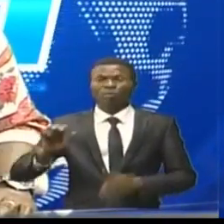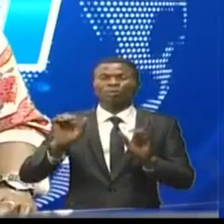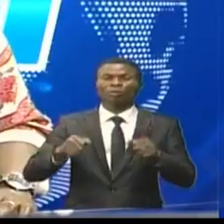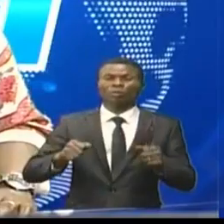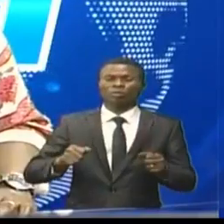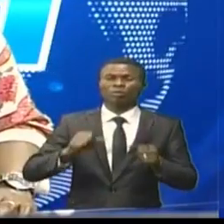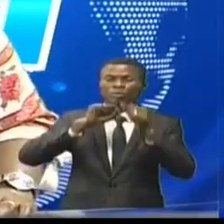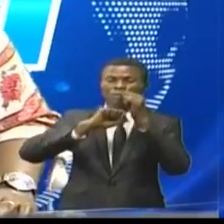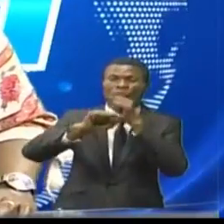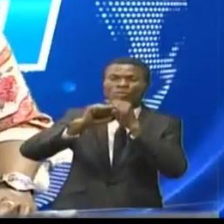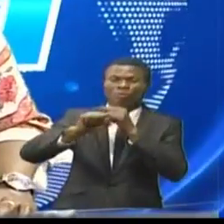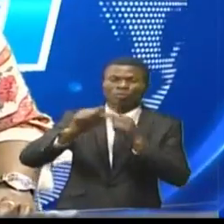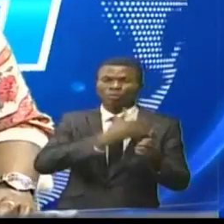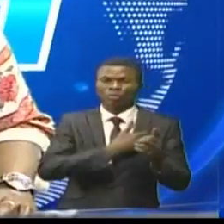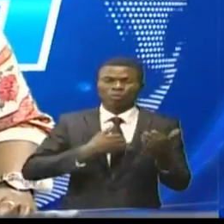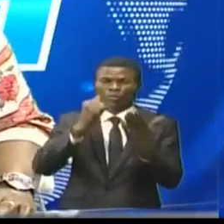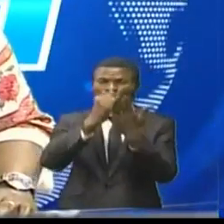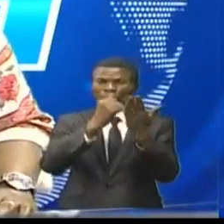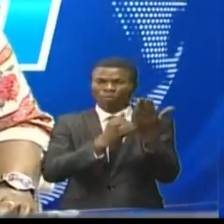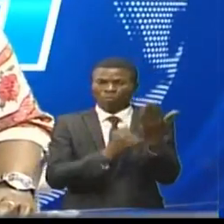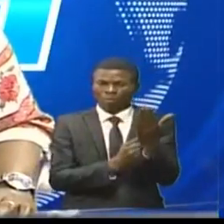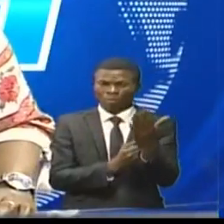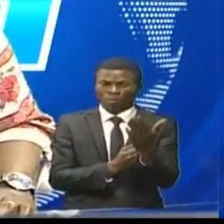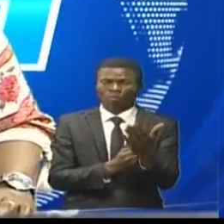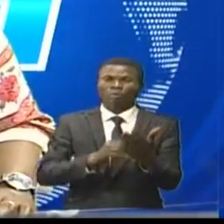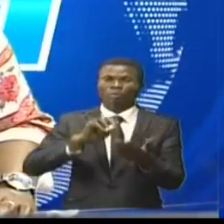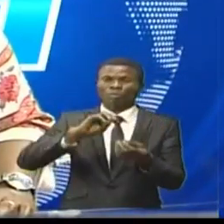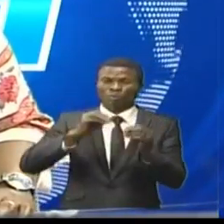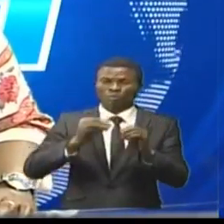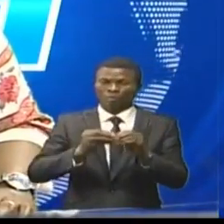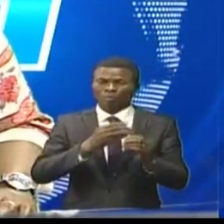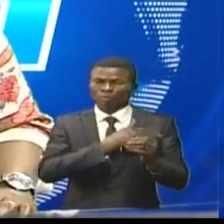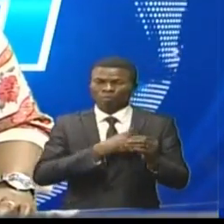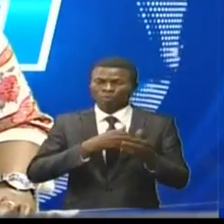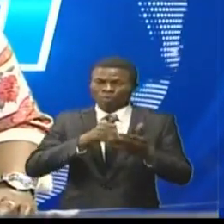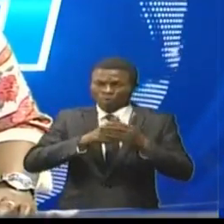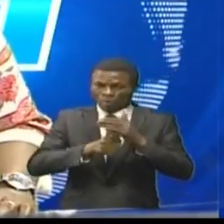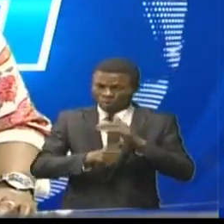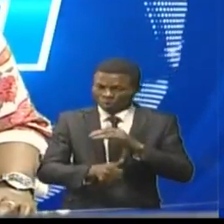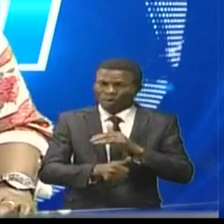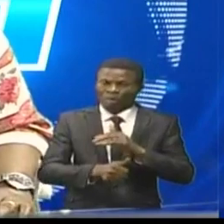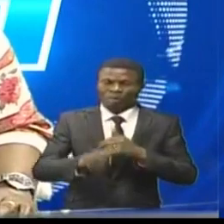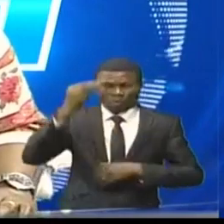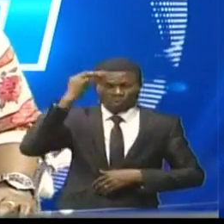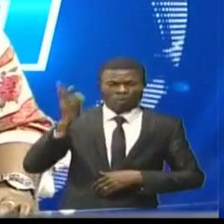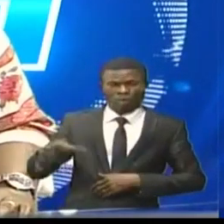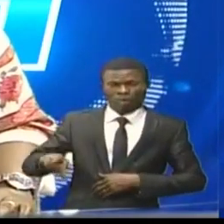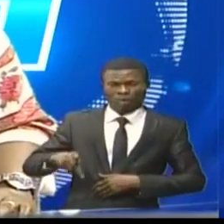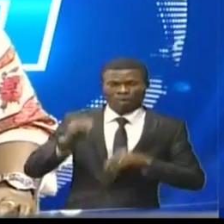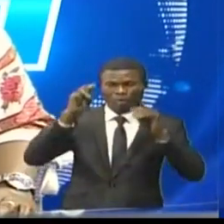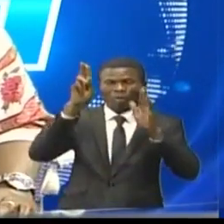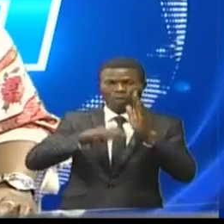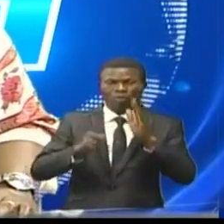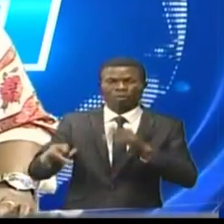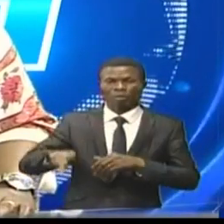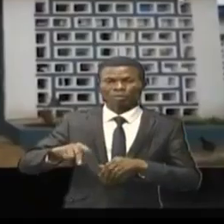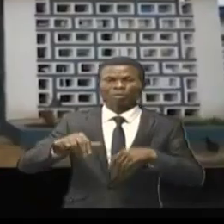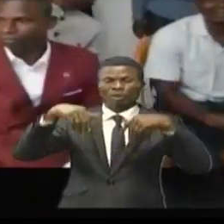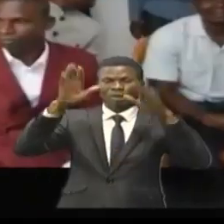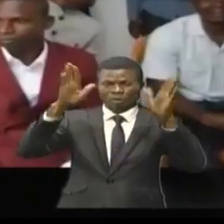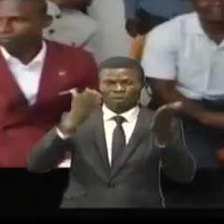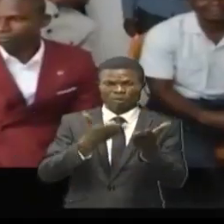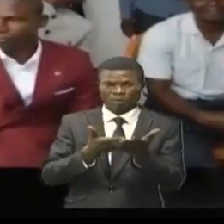de la campagne d'identification et de codification des élèves par le ministre provincial de l'enseignement primaire et secondaire.